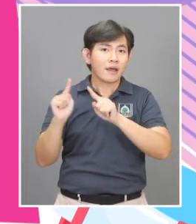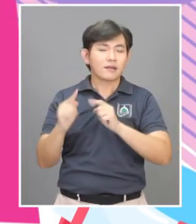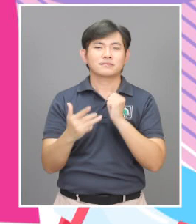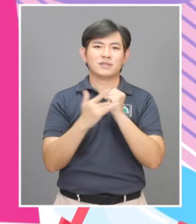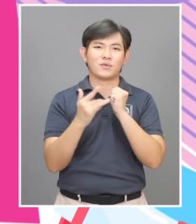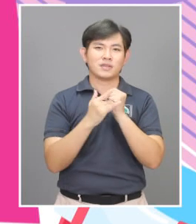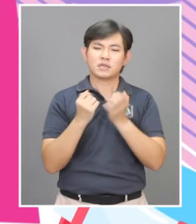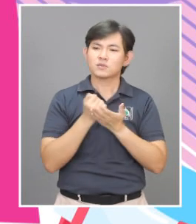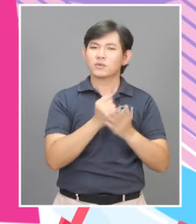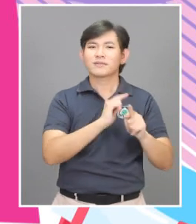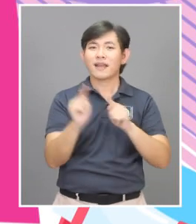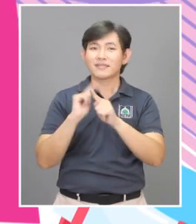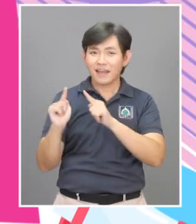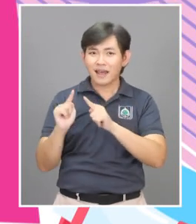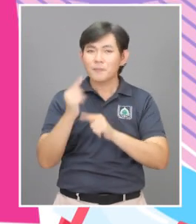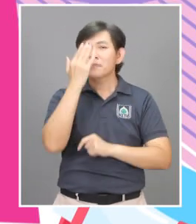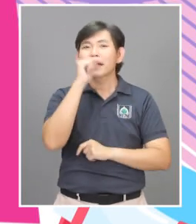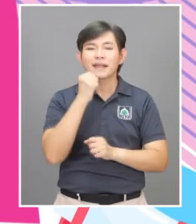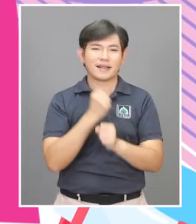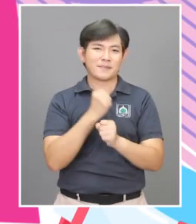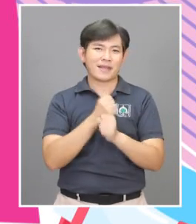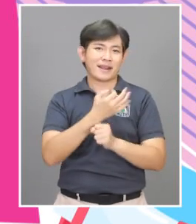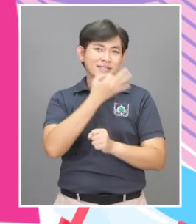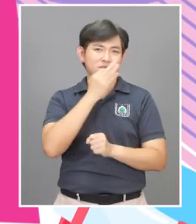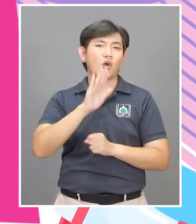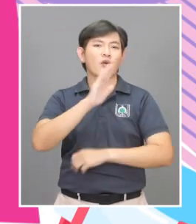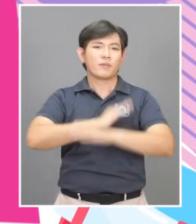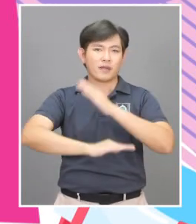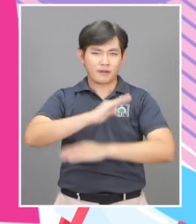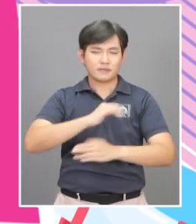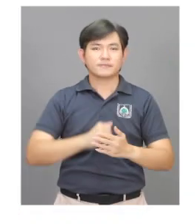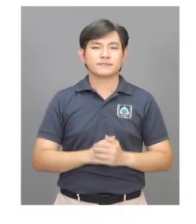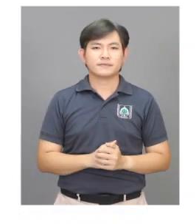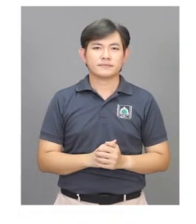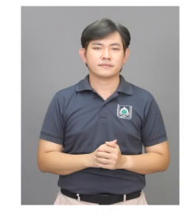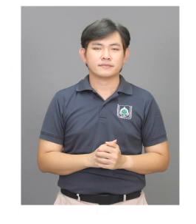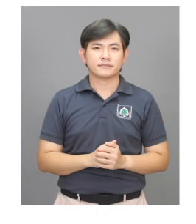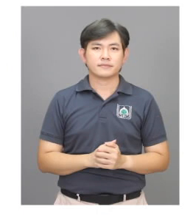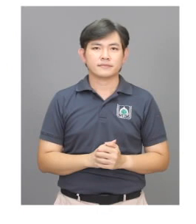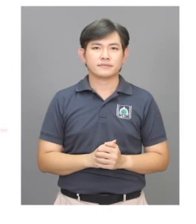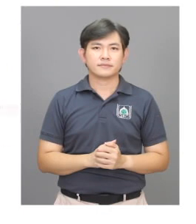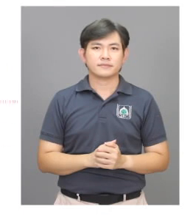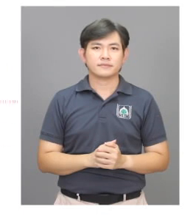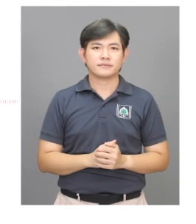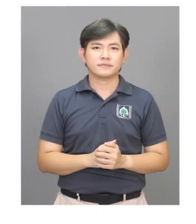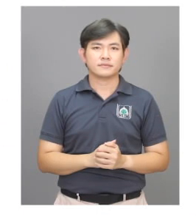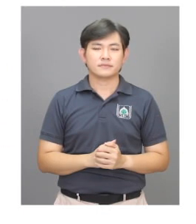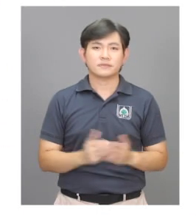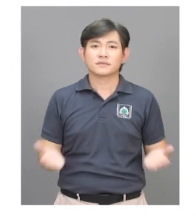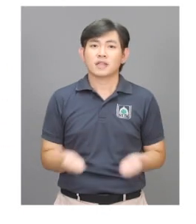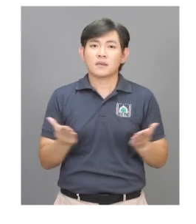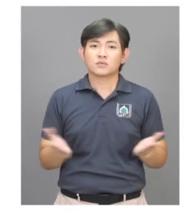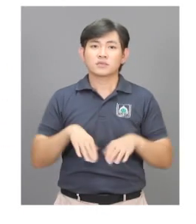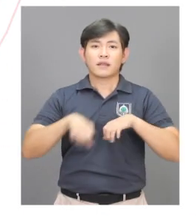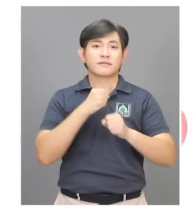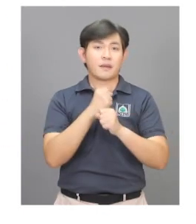ลยีหรือความช่วยเหลืออื่นใดเพื่อการทำงานประกอบอาชีพของคนพิการ สนับสนุน